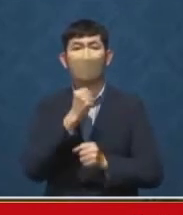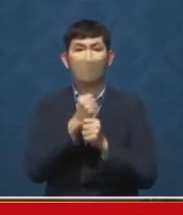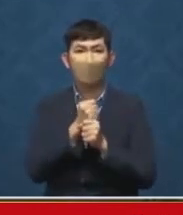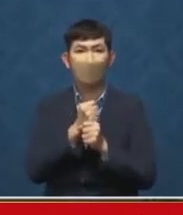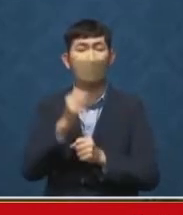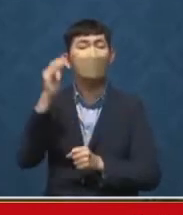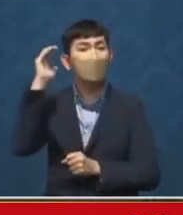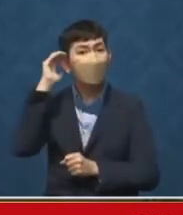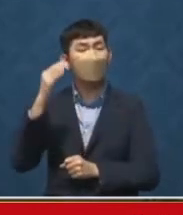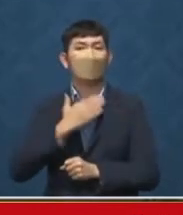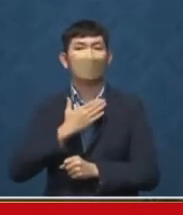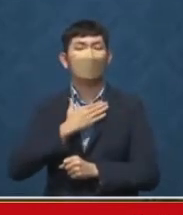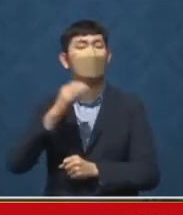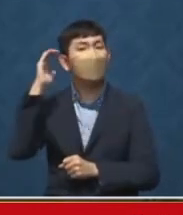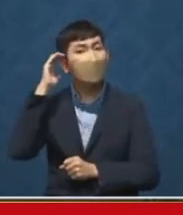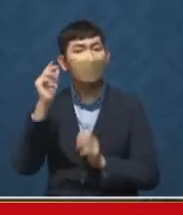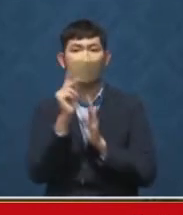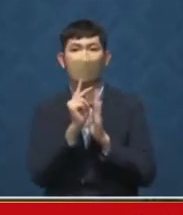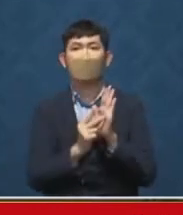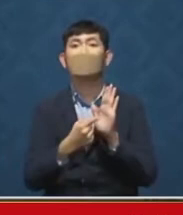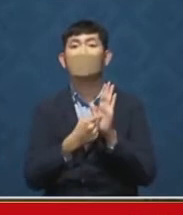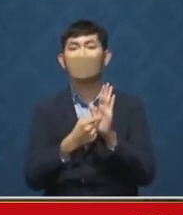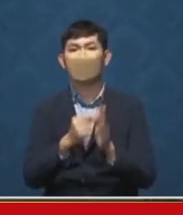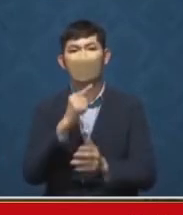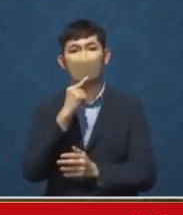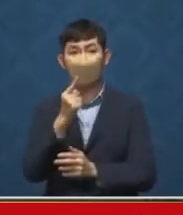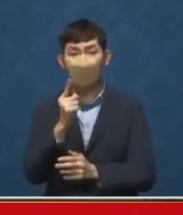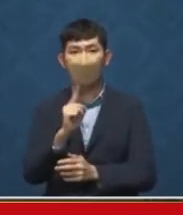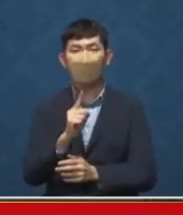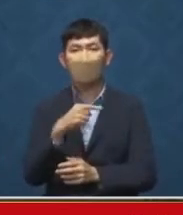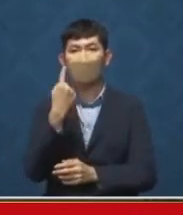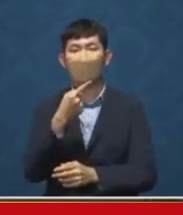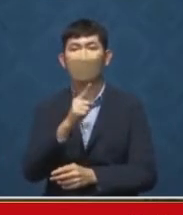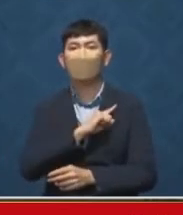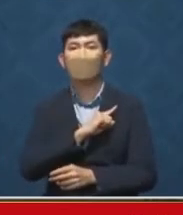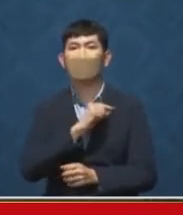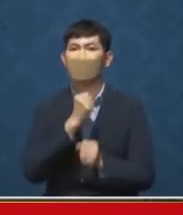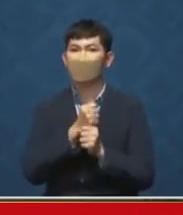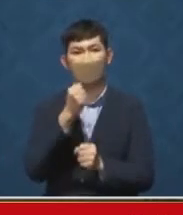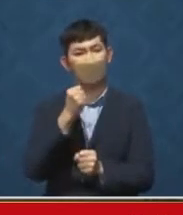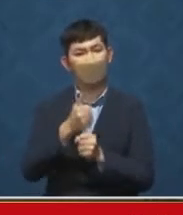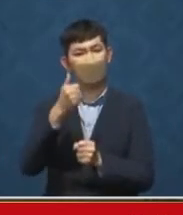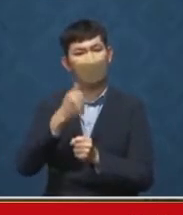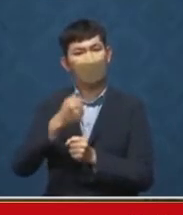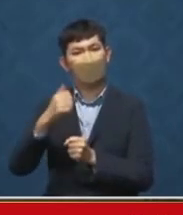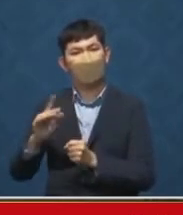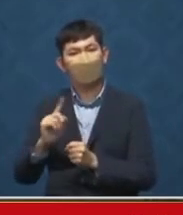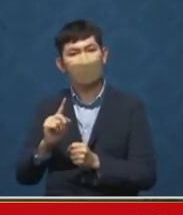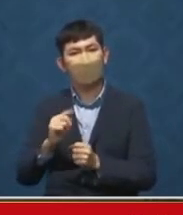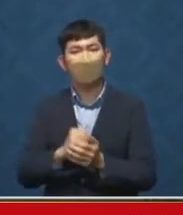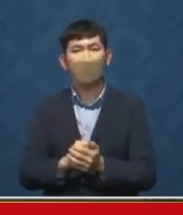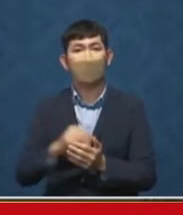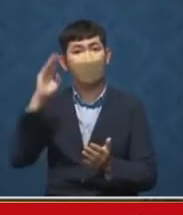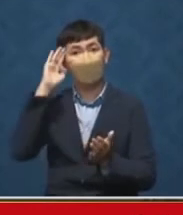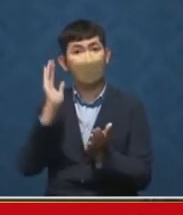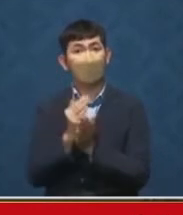แทนพี่น้องประชาชนแล้วผู้ปฏิบัติเนี่ยผมเชื่อว่ากฎหมายที่ออกไปรับรองว่าเขาจะต้องดูว่าผู้ปฏิบัติ